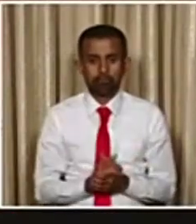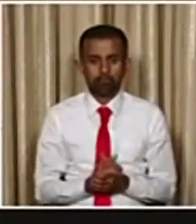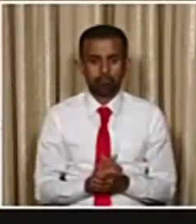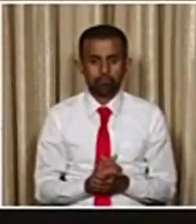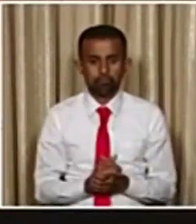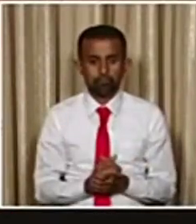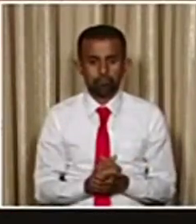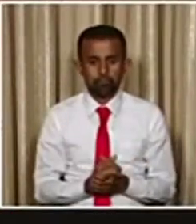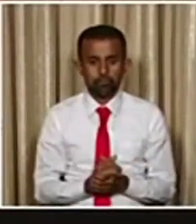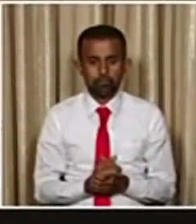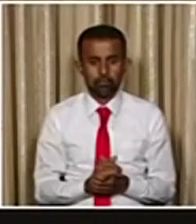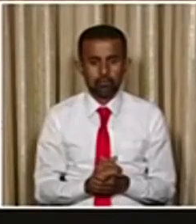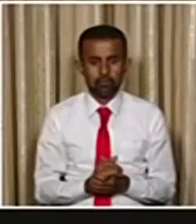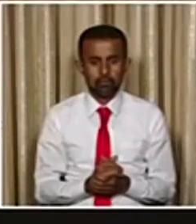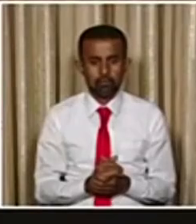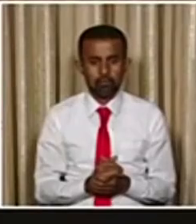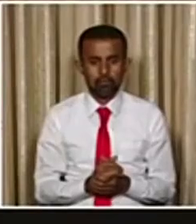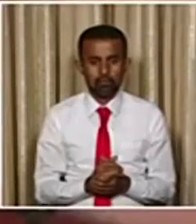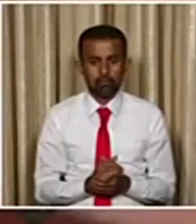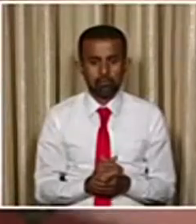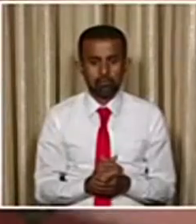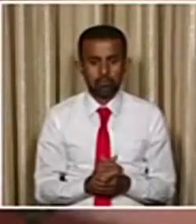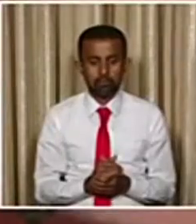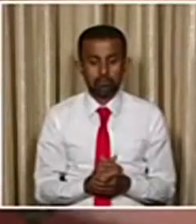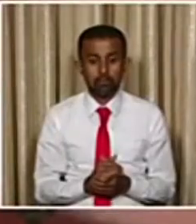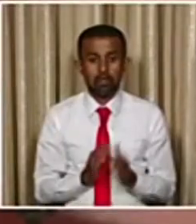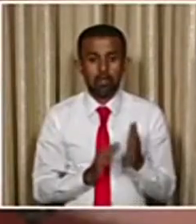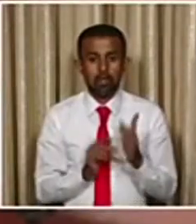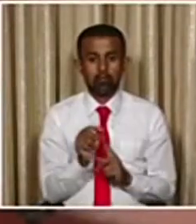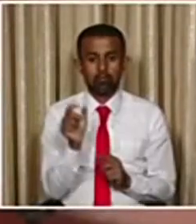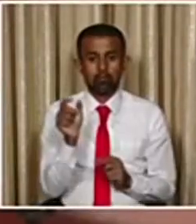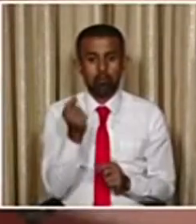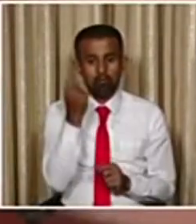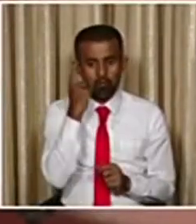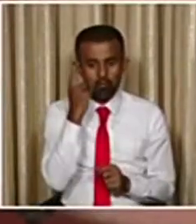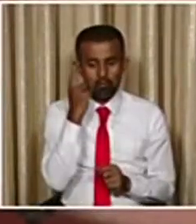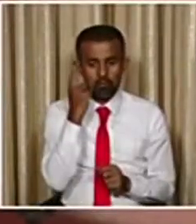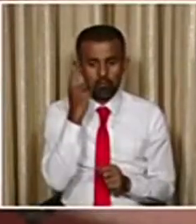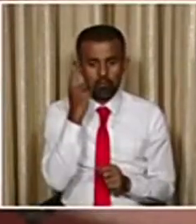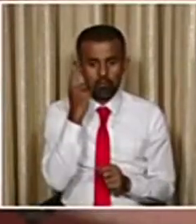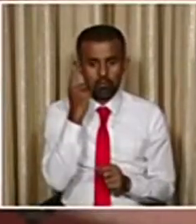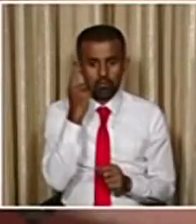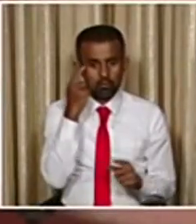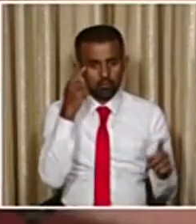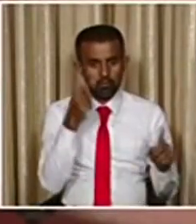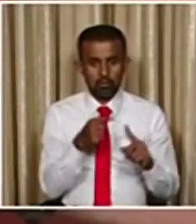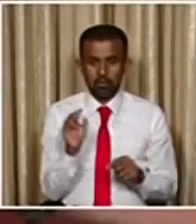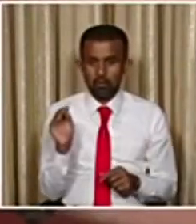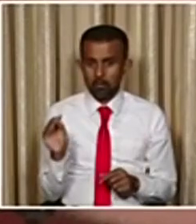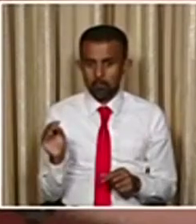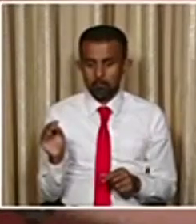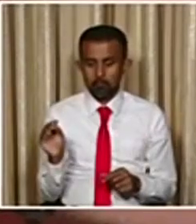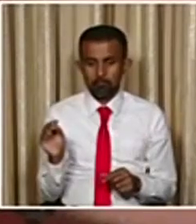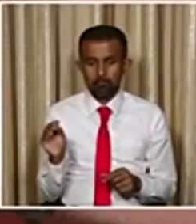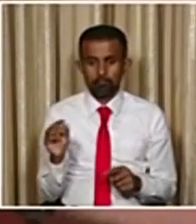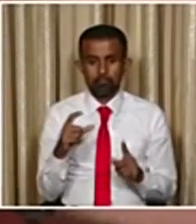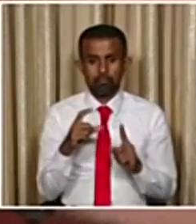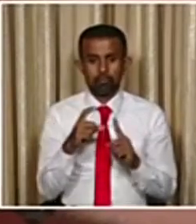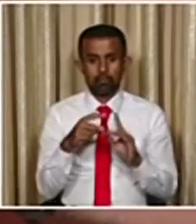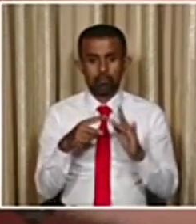ගත් ස්ථාවරයට අපි අපේ ප්‍රශංසා අපලි ගන්න. නමුත් ගරු ඇමරතුමාගේ ස්ථාවරය සම්බන්ධයෙන් නම්